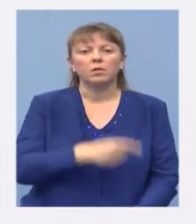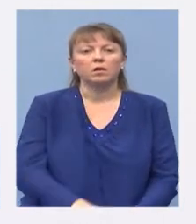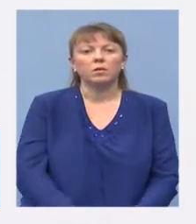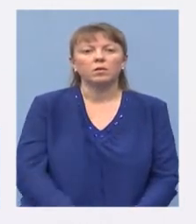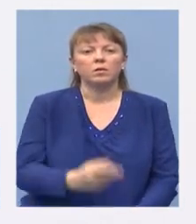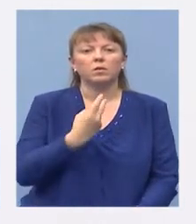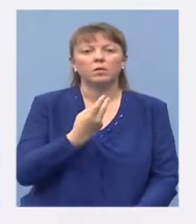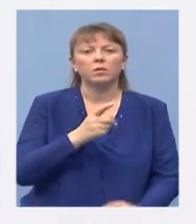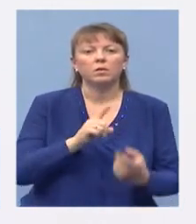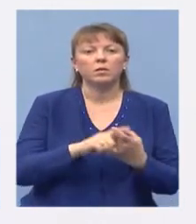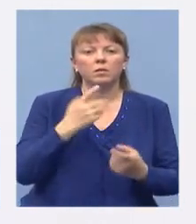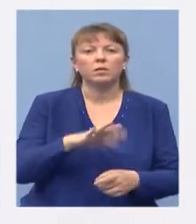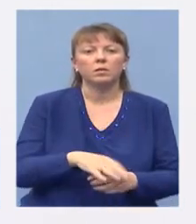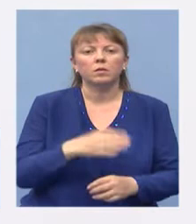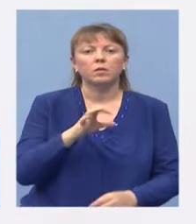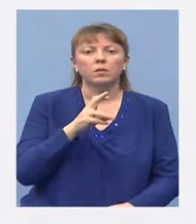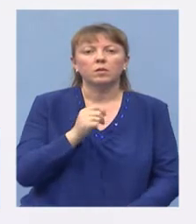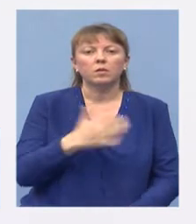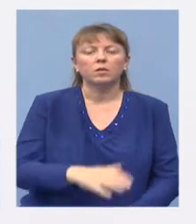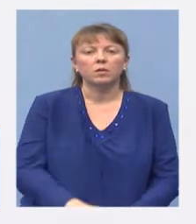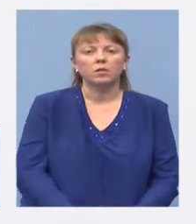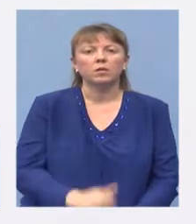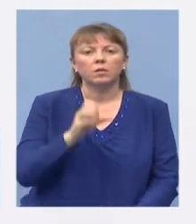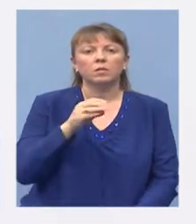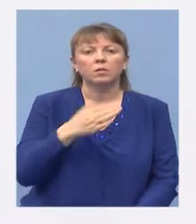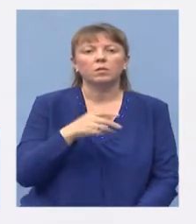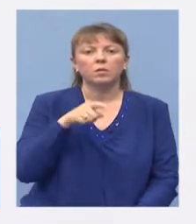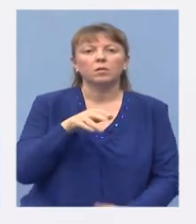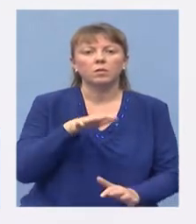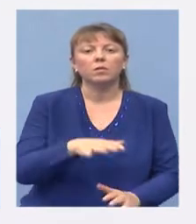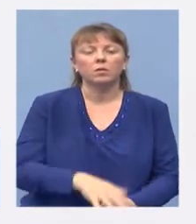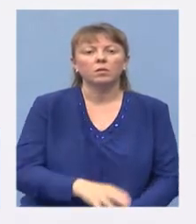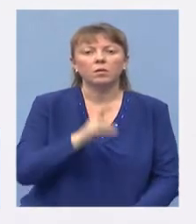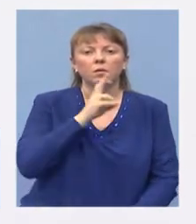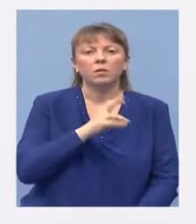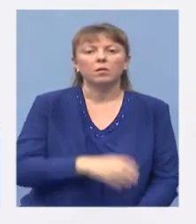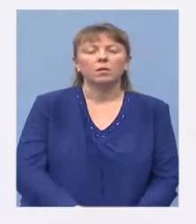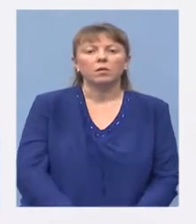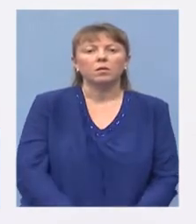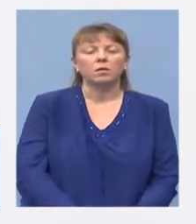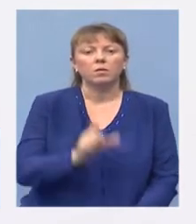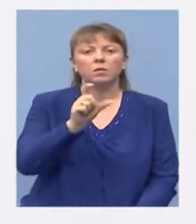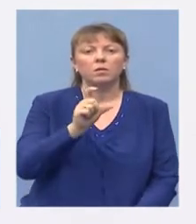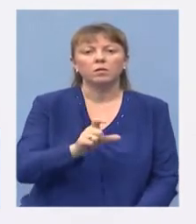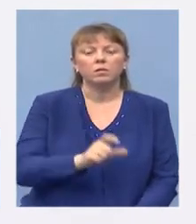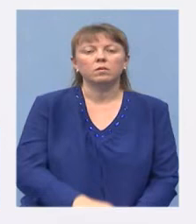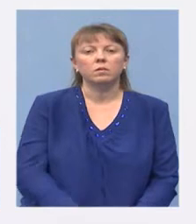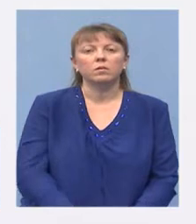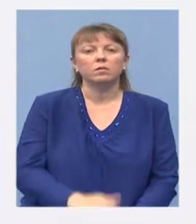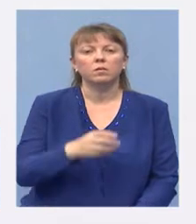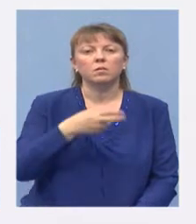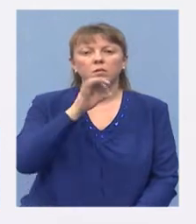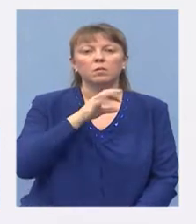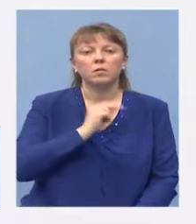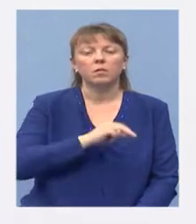тесно взаимодействуем с миграционной службой Департамента внутренних дел в части оказания услуг по документированию граждан, с административной полицией